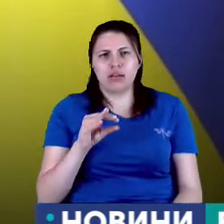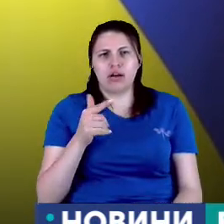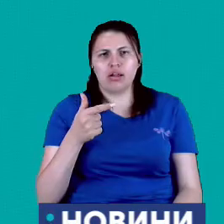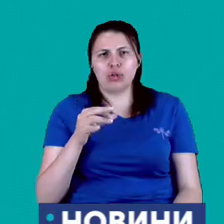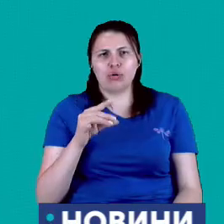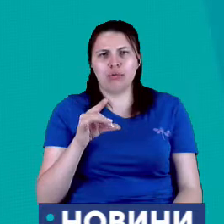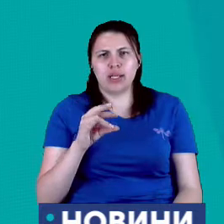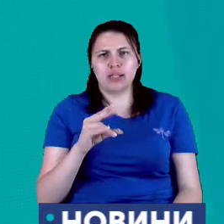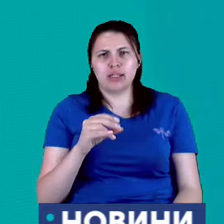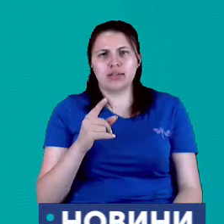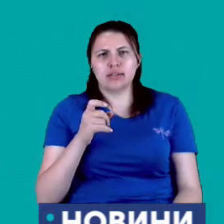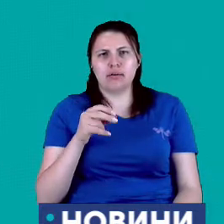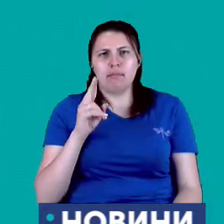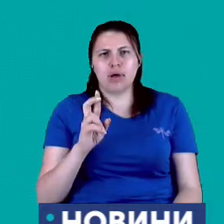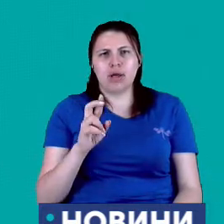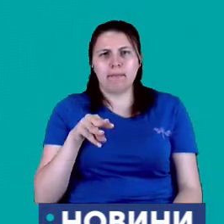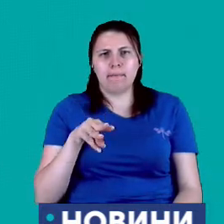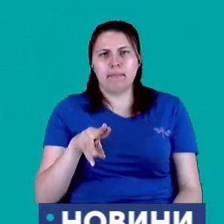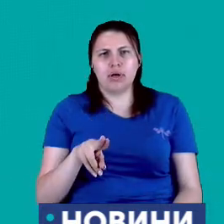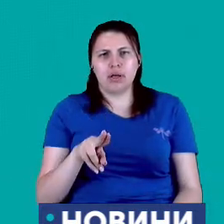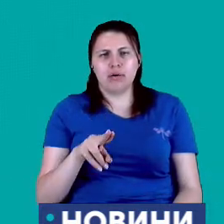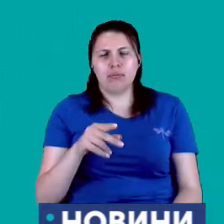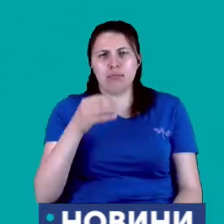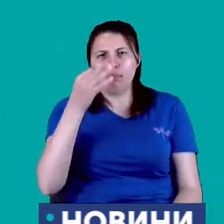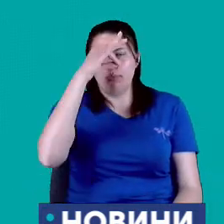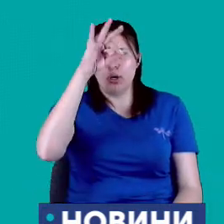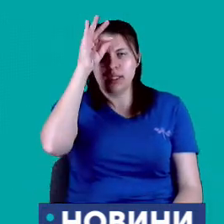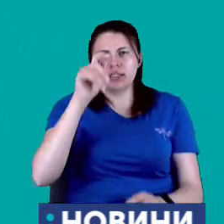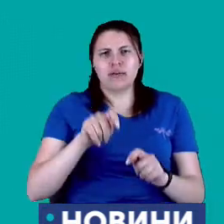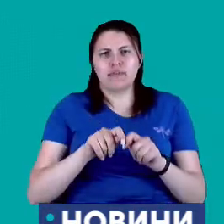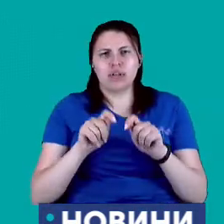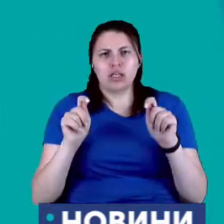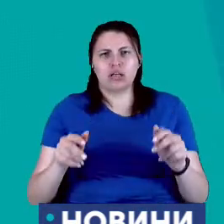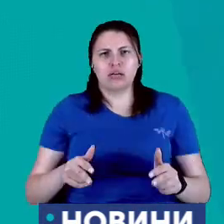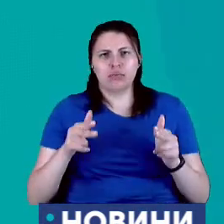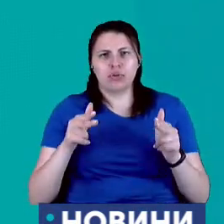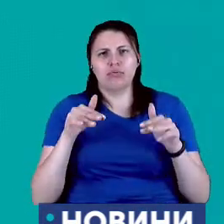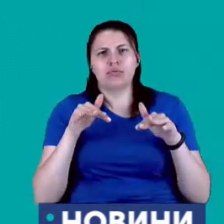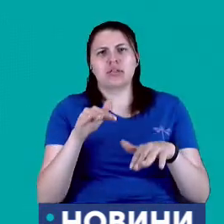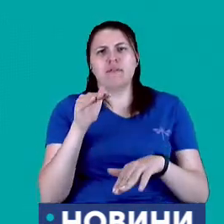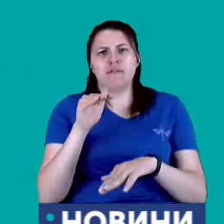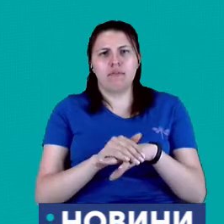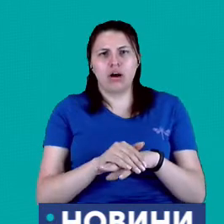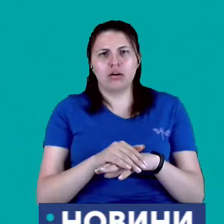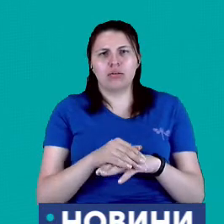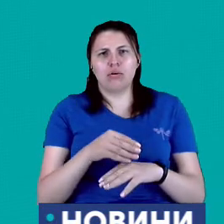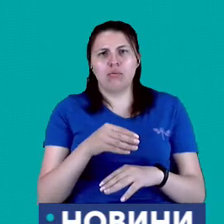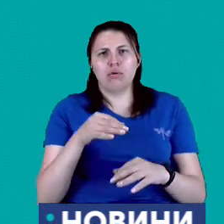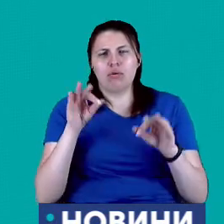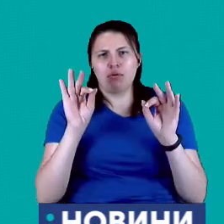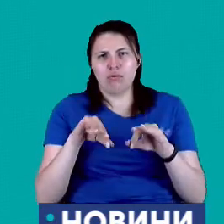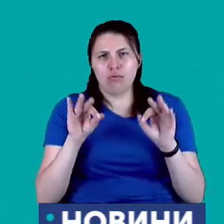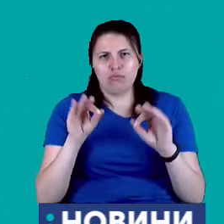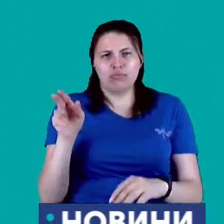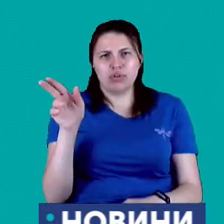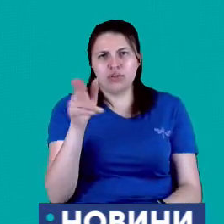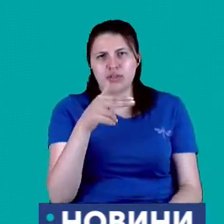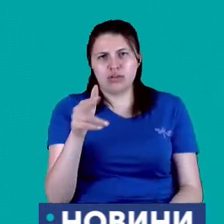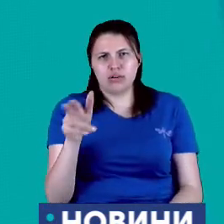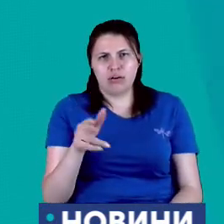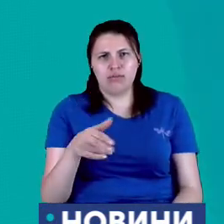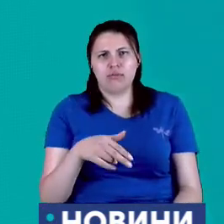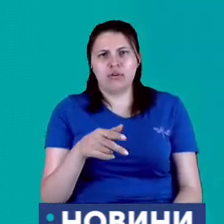БМП. Поліція відкрила кримінальне провадження за фактом облиття фарбою пам'ятника в Лисичанську, що на Луганщині.